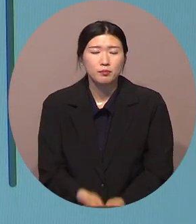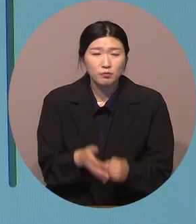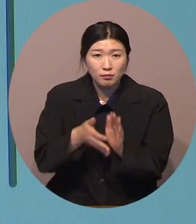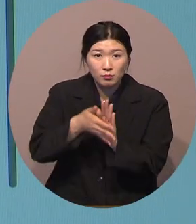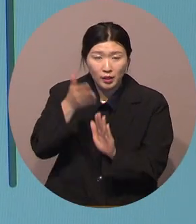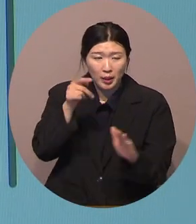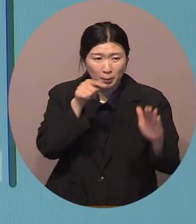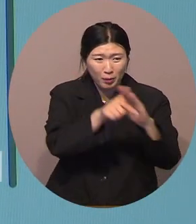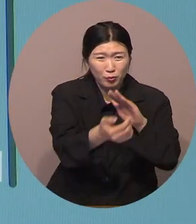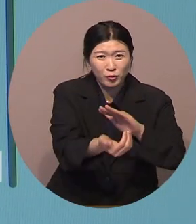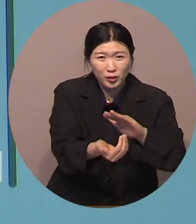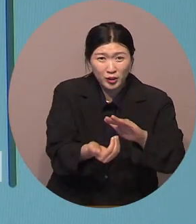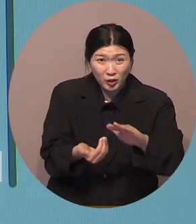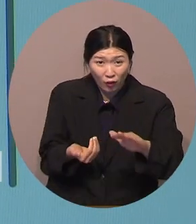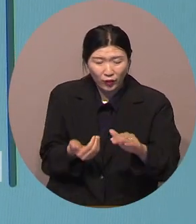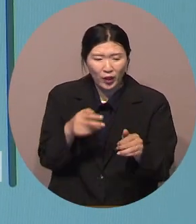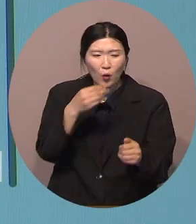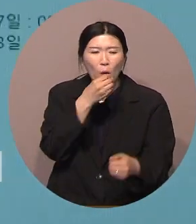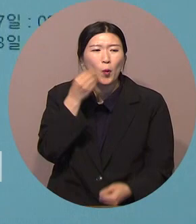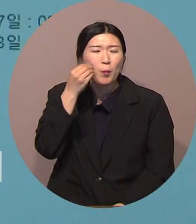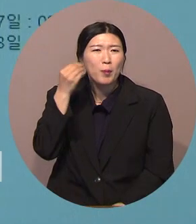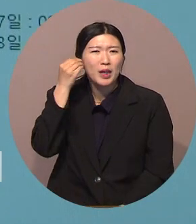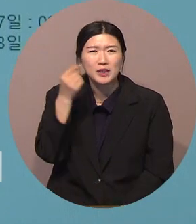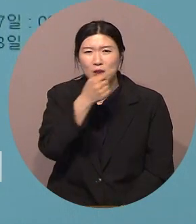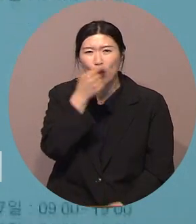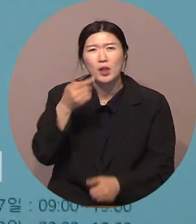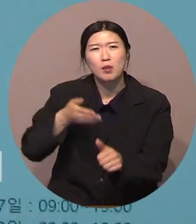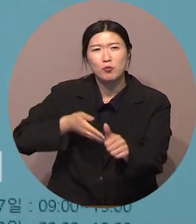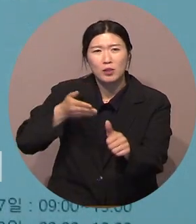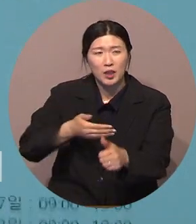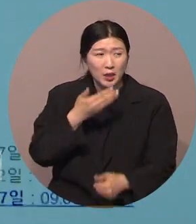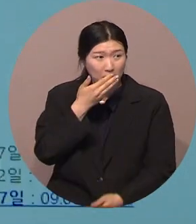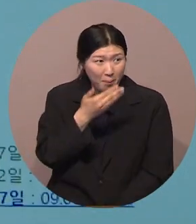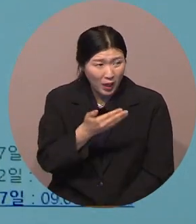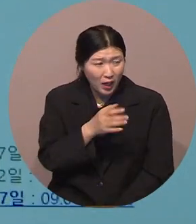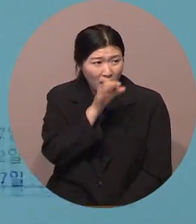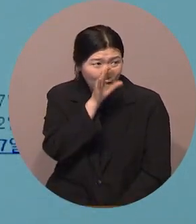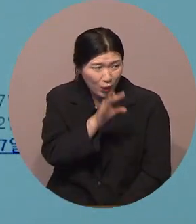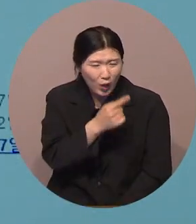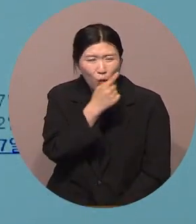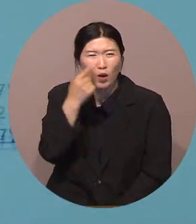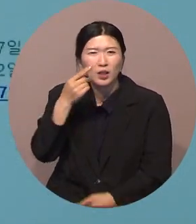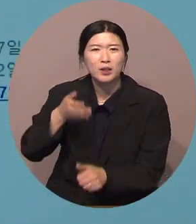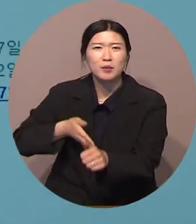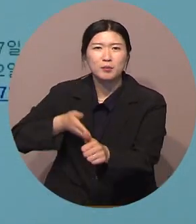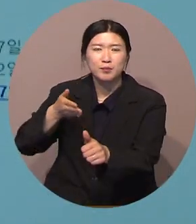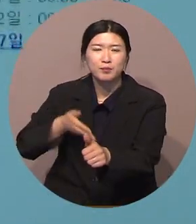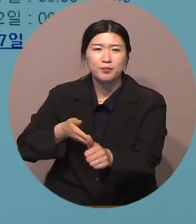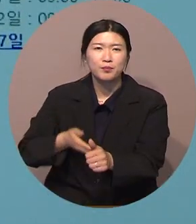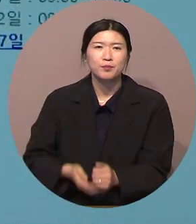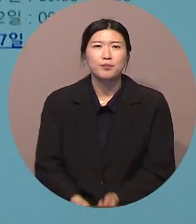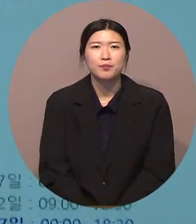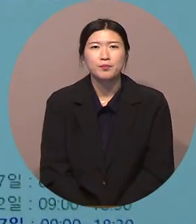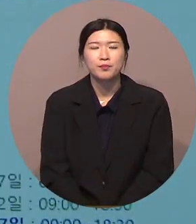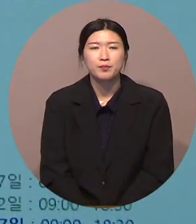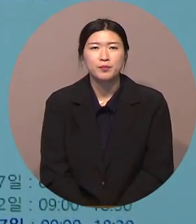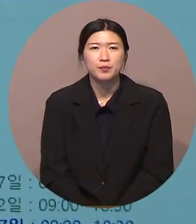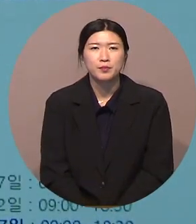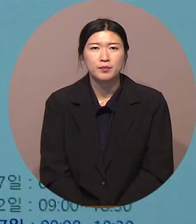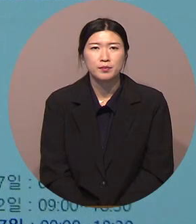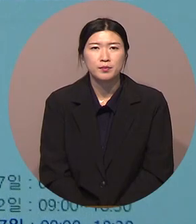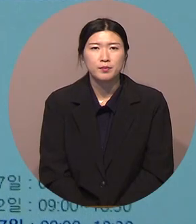방문 전에 응급 의료 포털 등을 통해 반드시 진료 가능 여부를 확인해 줄 것을 당부했습니다 MBC 뉴스